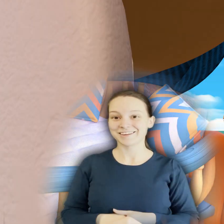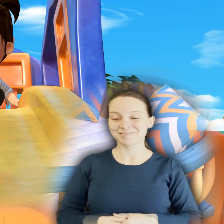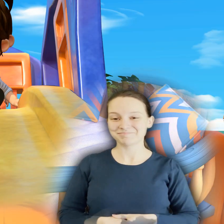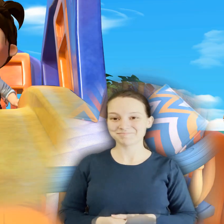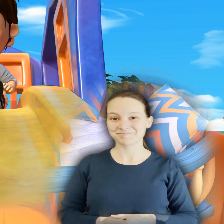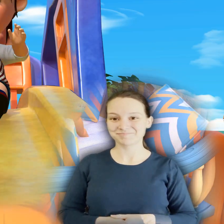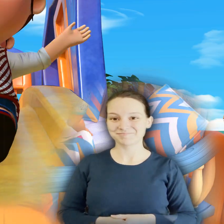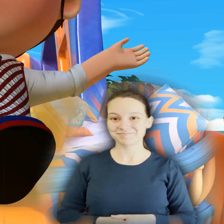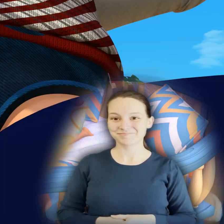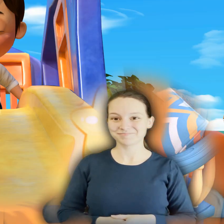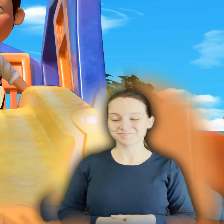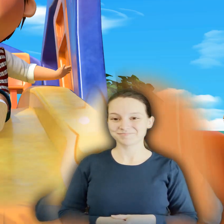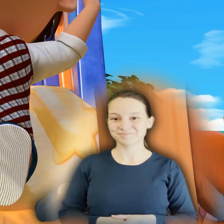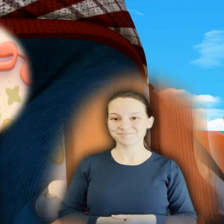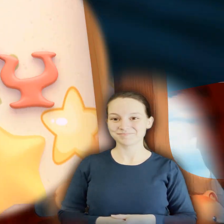После сна.